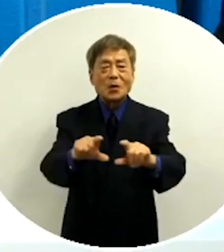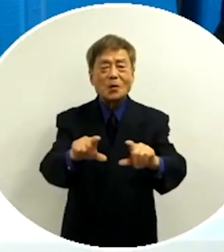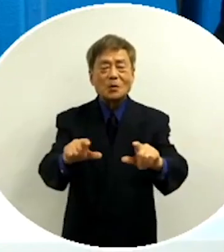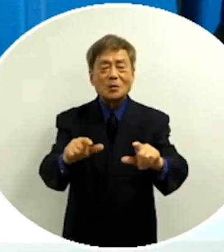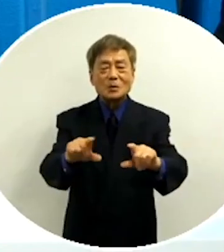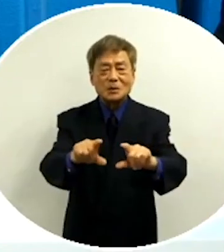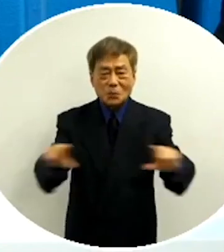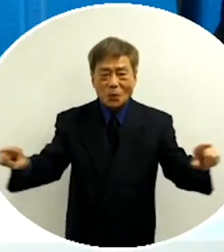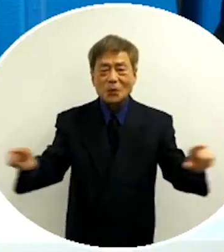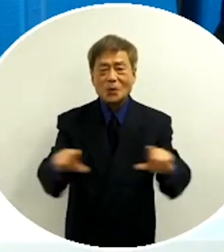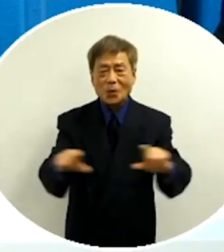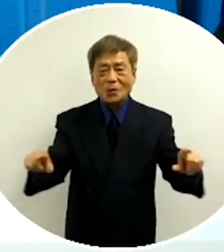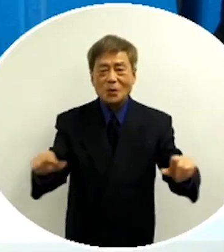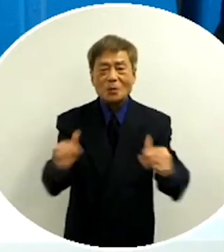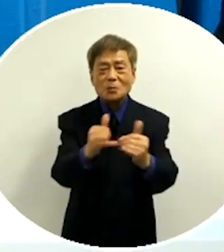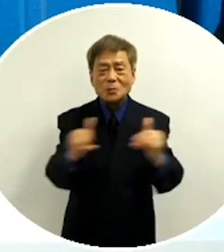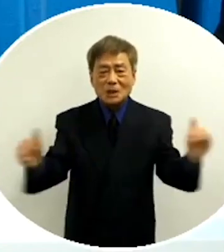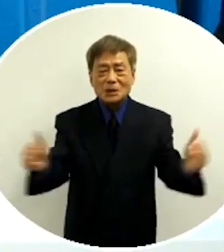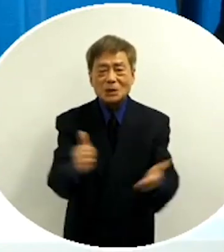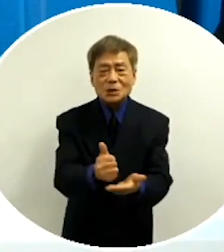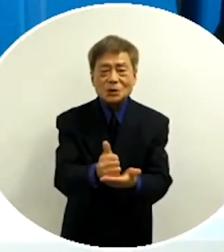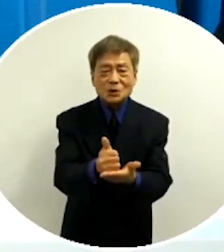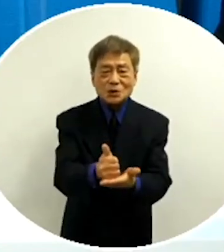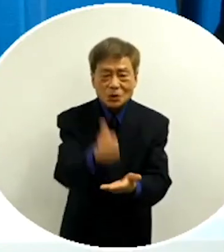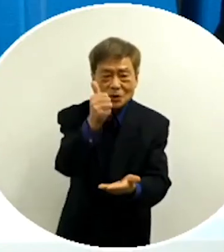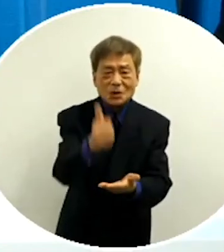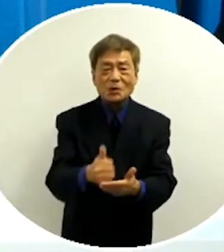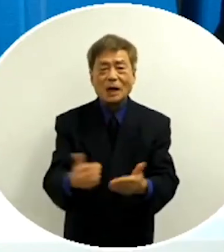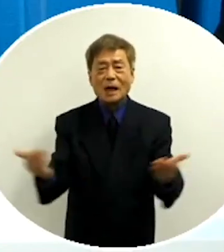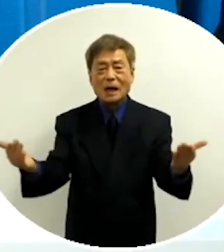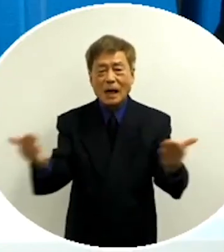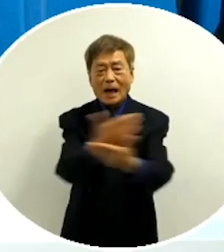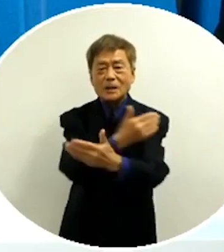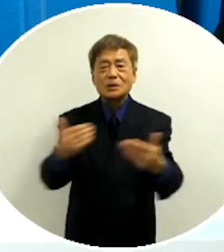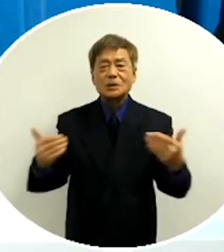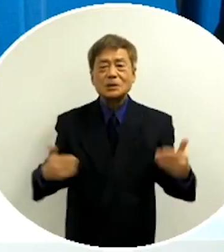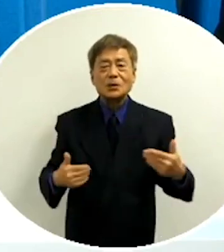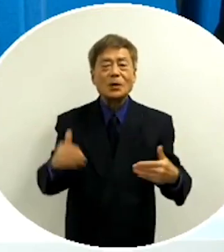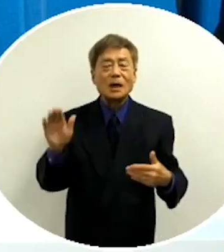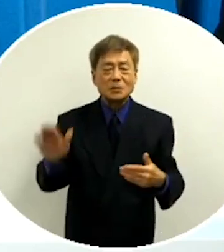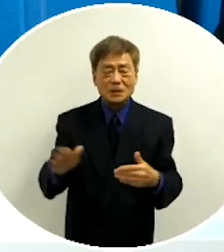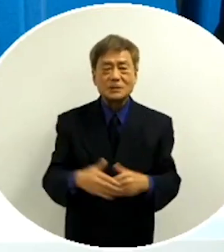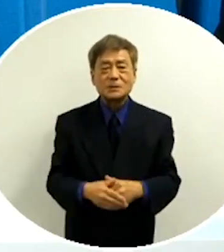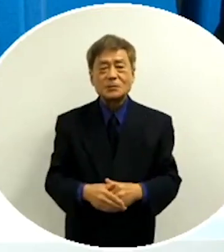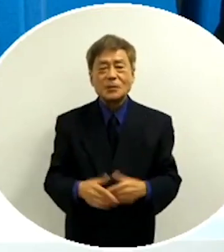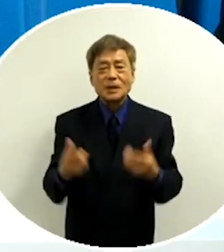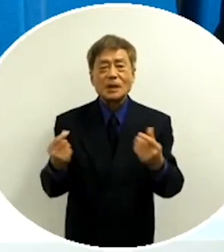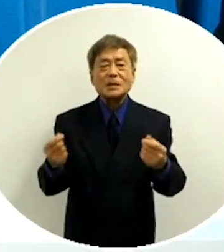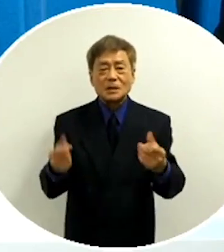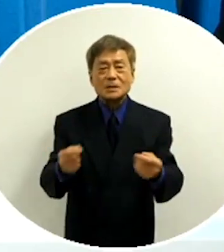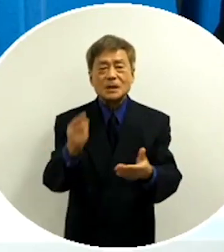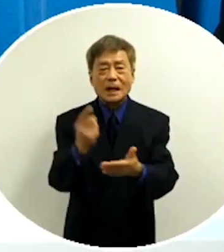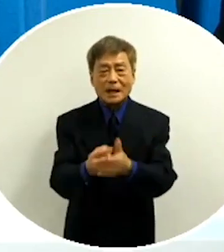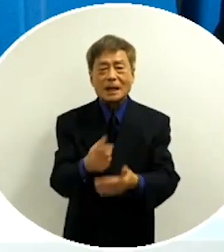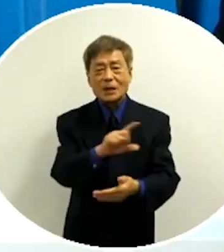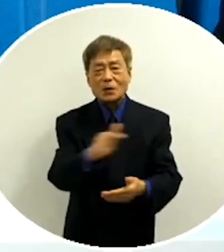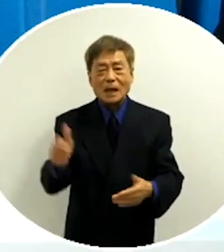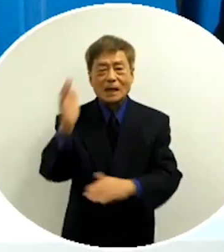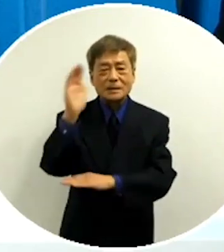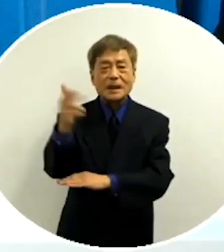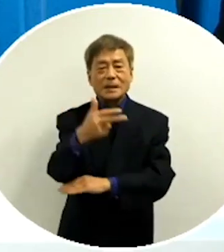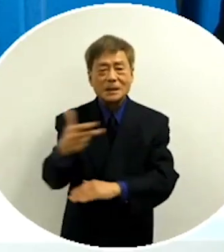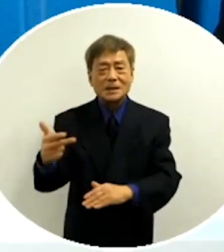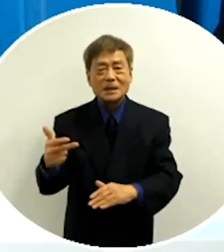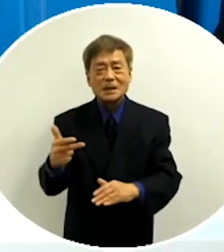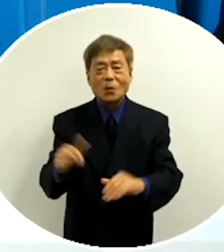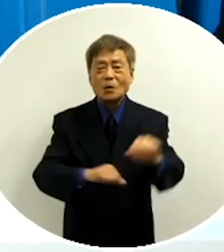必ず変えることができるというふうに思っていますただまだそこへの参画をするうううう人が少ないんじゃ